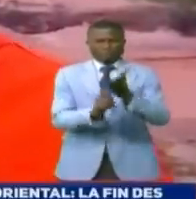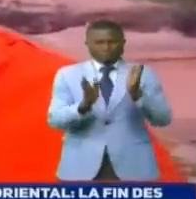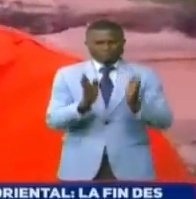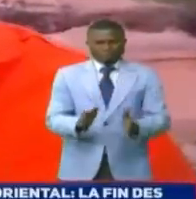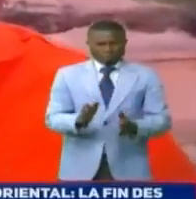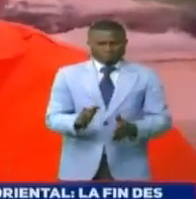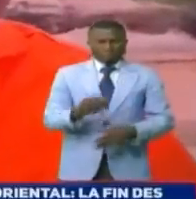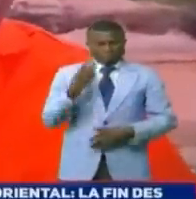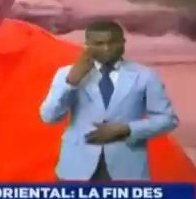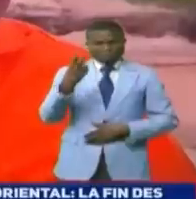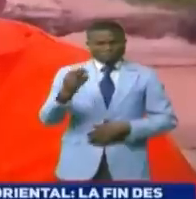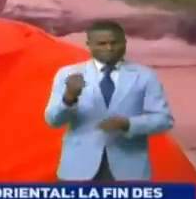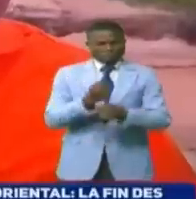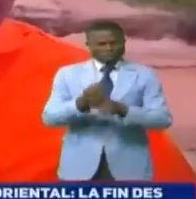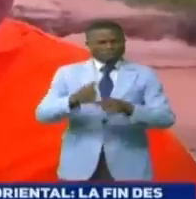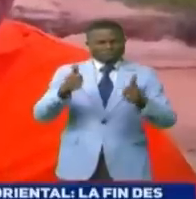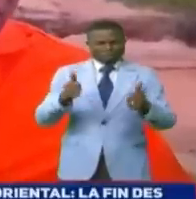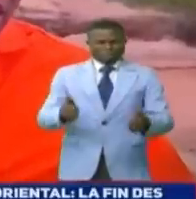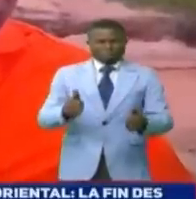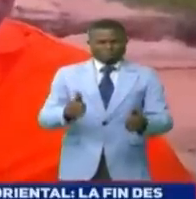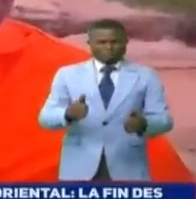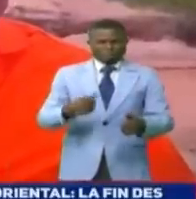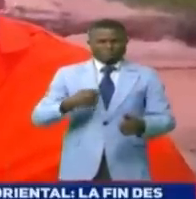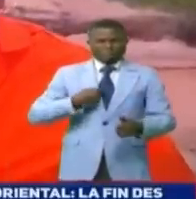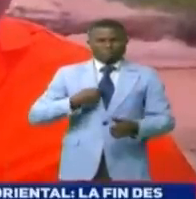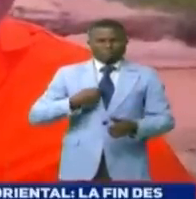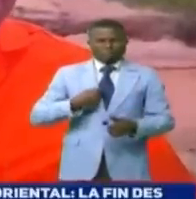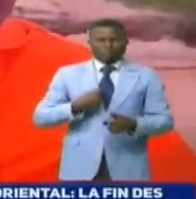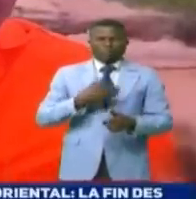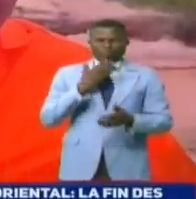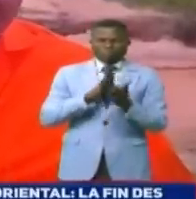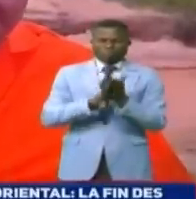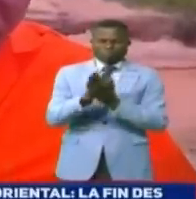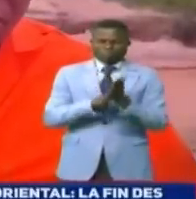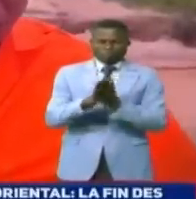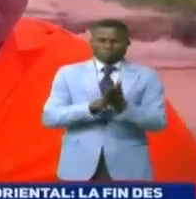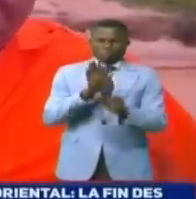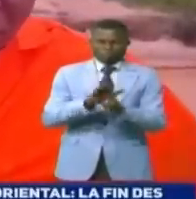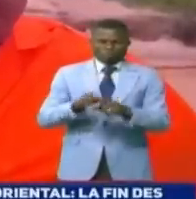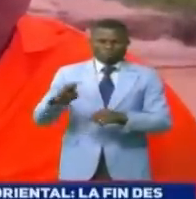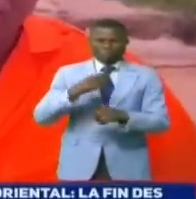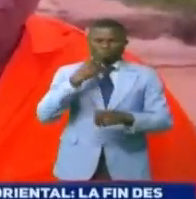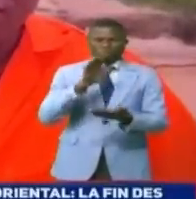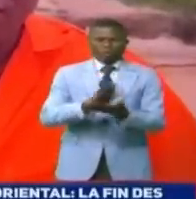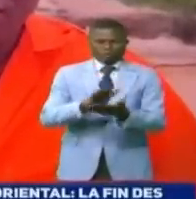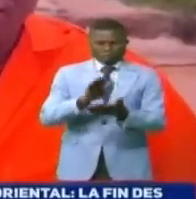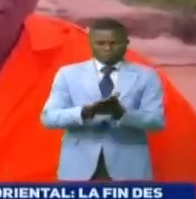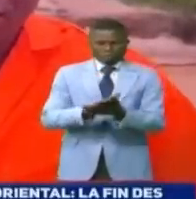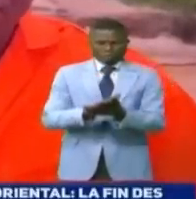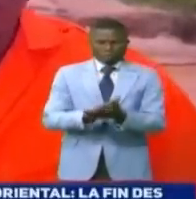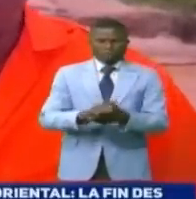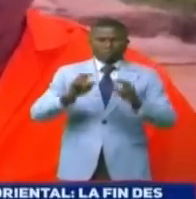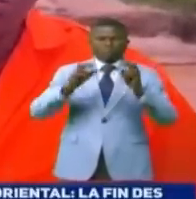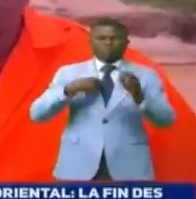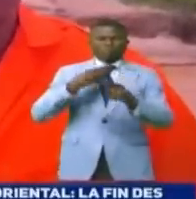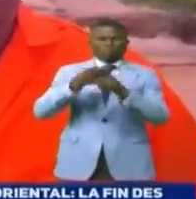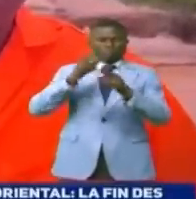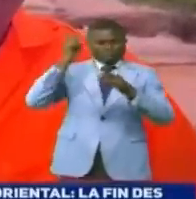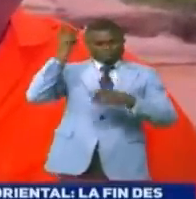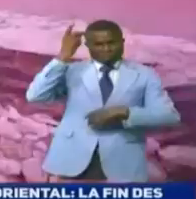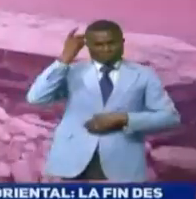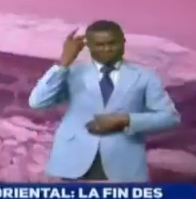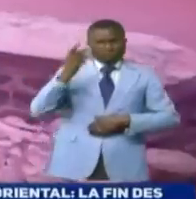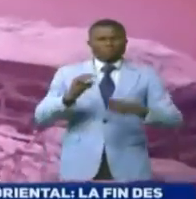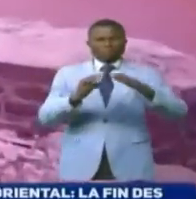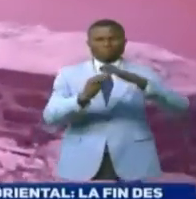on voit que c'est un bon travail. Et je tiens à féliciter les directeurs provinciaux et toute l'équipe, parce que les ingénieurs qui sont venus de Kinshasa, les spécialistes des